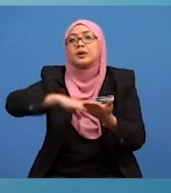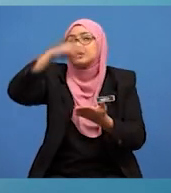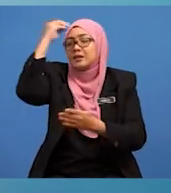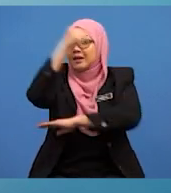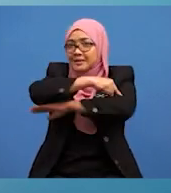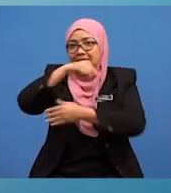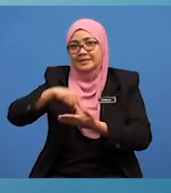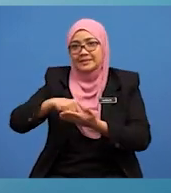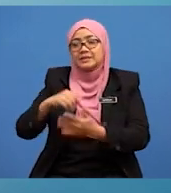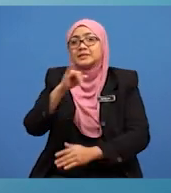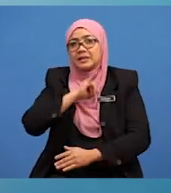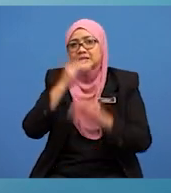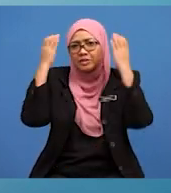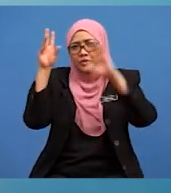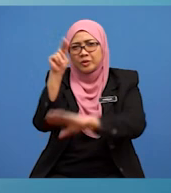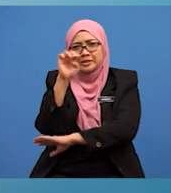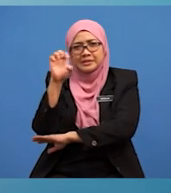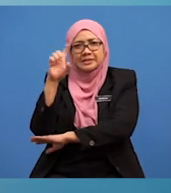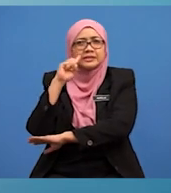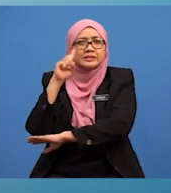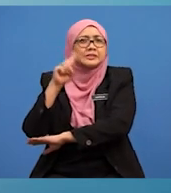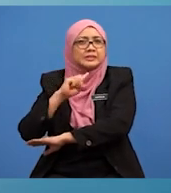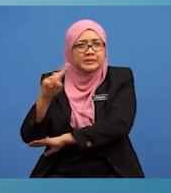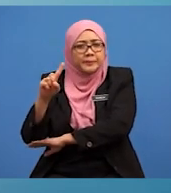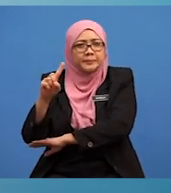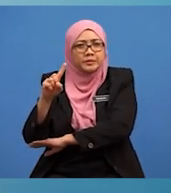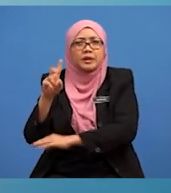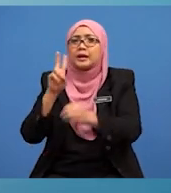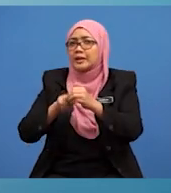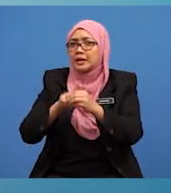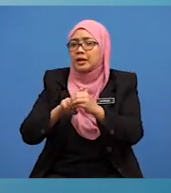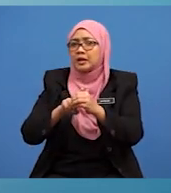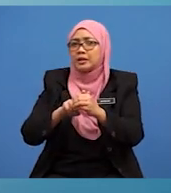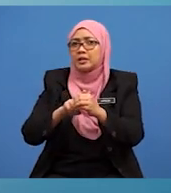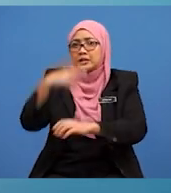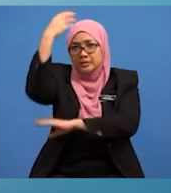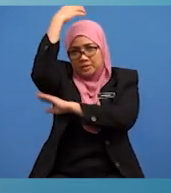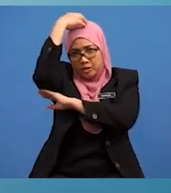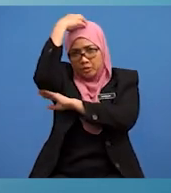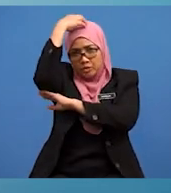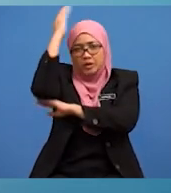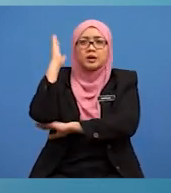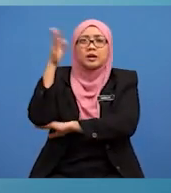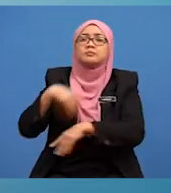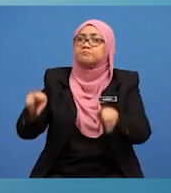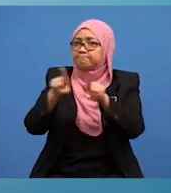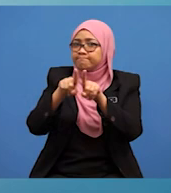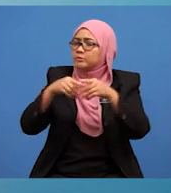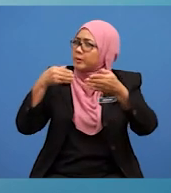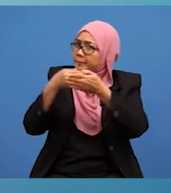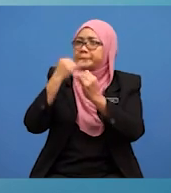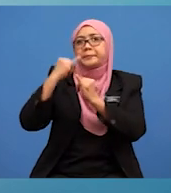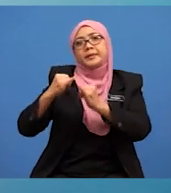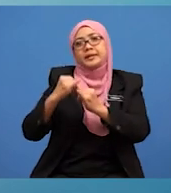ini. Saya, Cikgu Nizam dari SMK Taman Kelang Utama, Kelang, Selangor, akan bersama sehingga ke penghujung